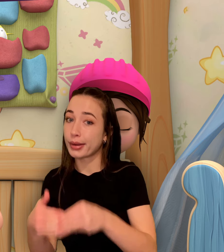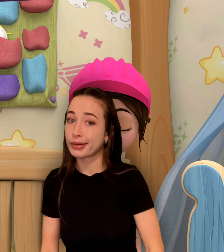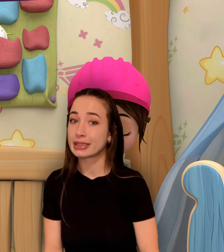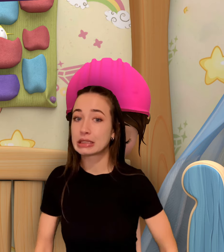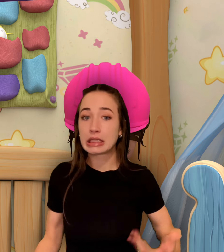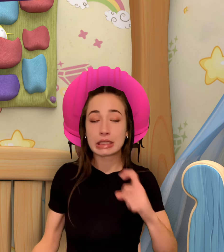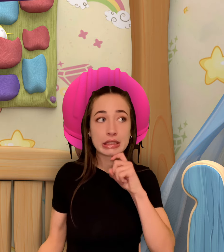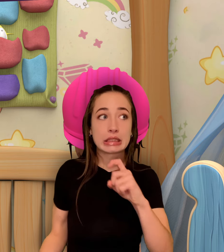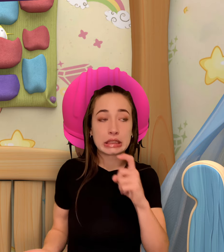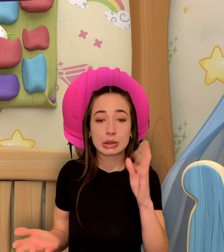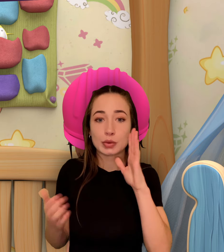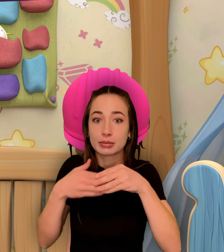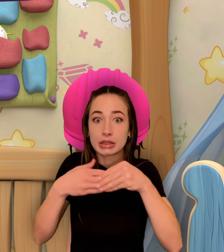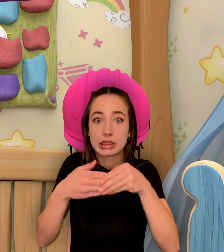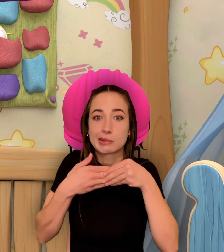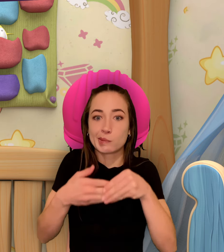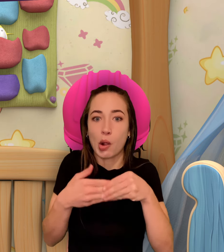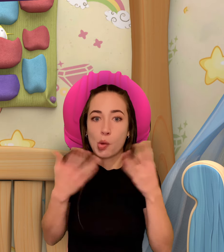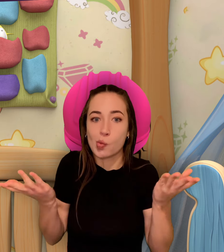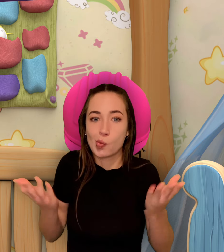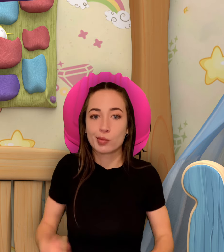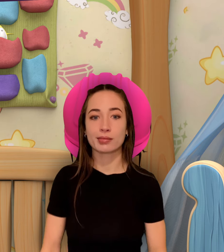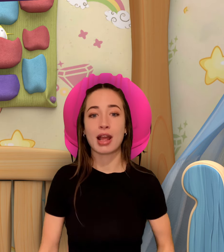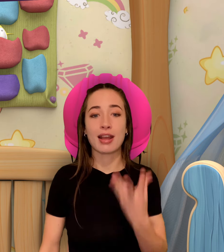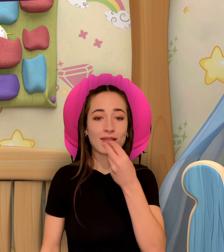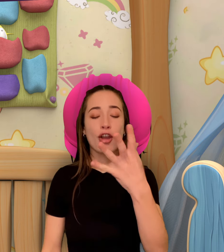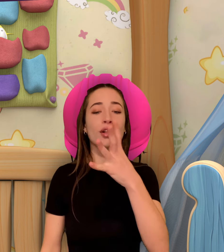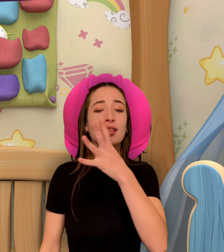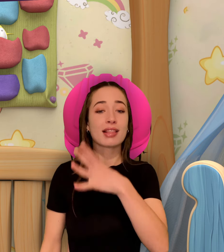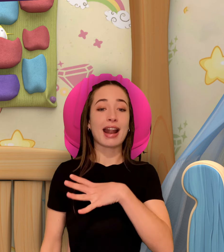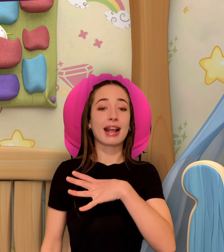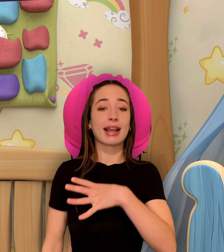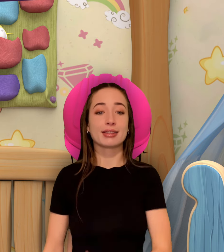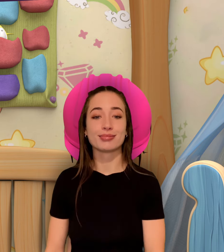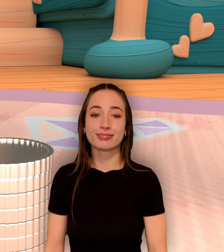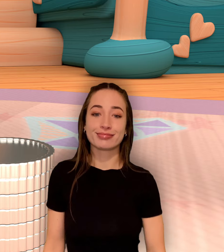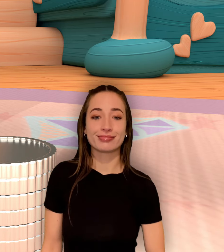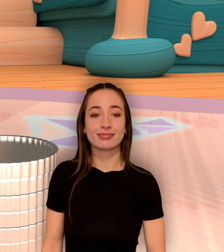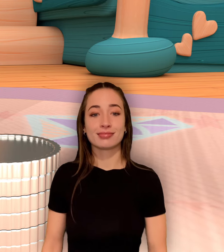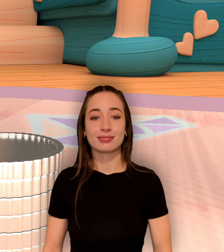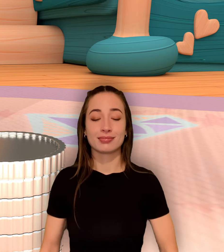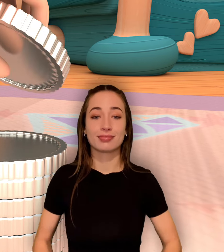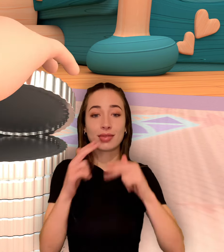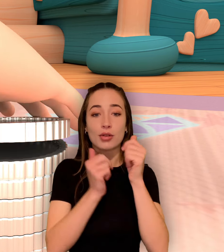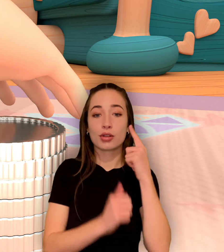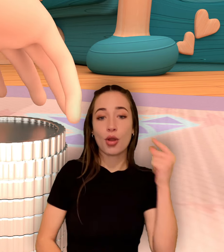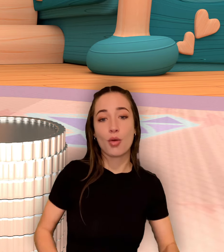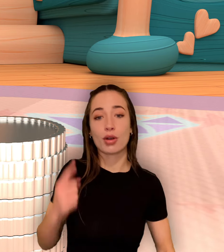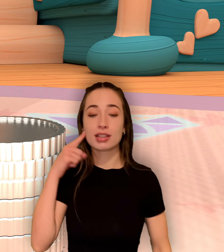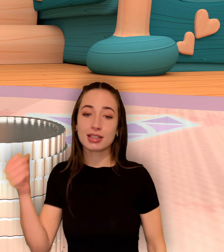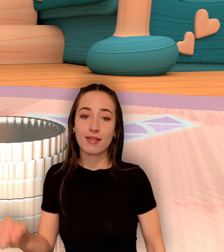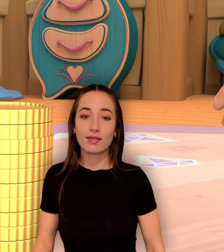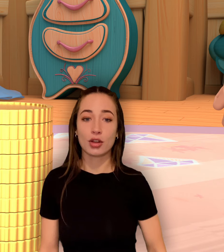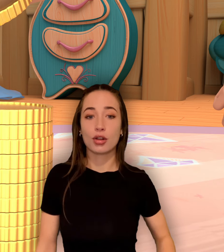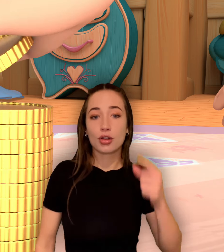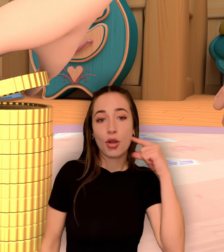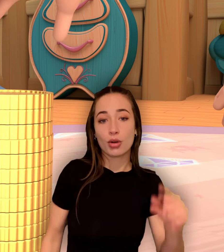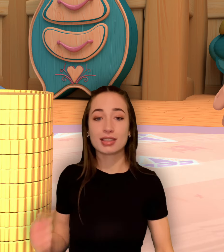曲がる鉄の棒は曲がるさあどうしましょう金と銀で